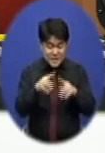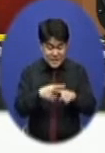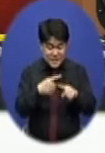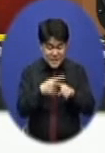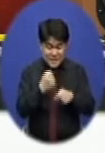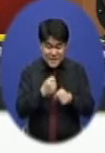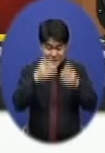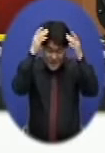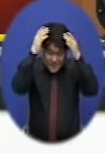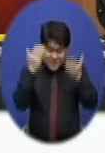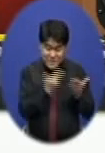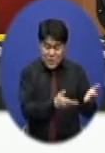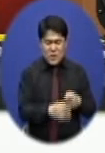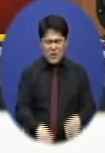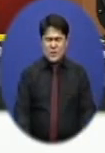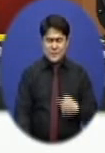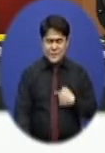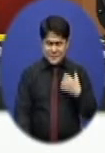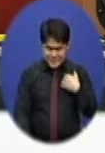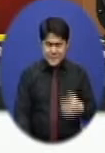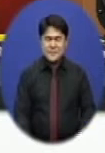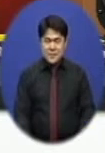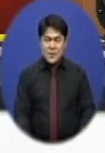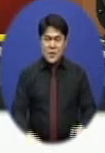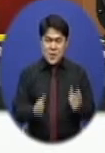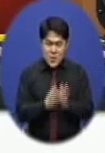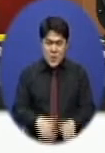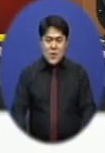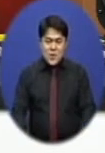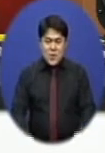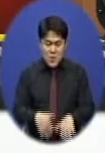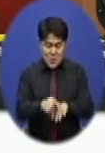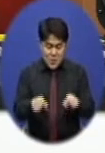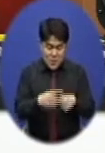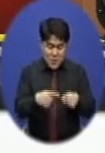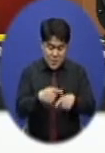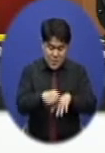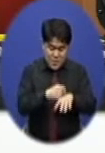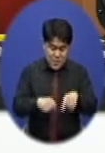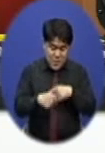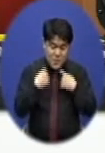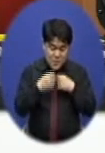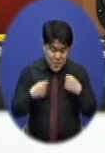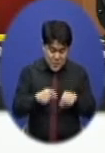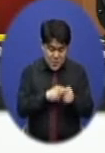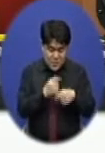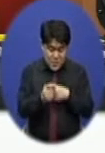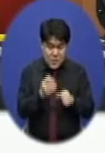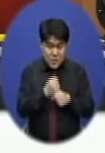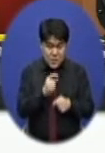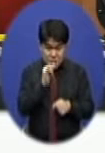짜가지고 애들한테 모자 봉사하는 거 모자 이거 짜가지고 장갑 짜가지고 선물로 아, 네. 예, 봉사 해요.